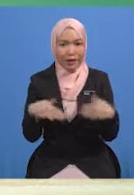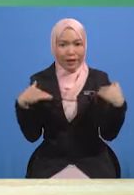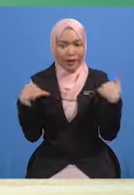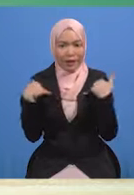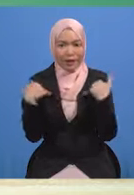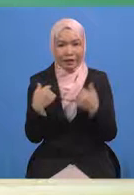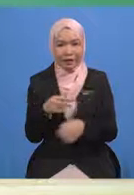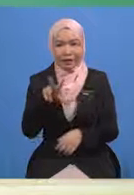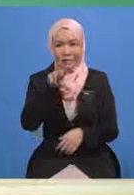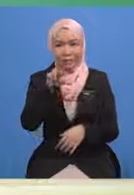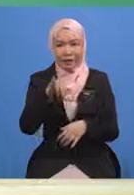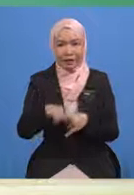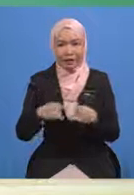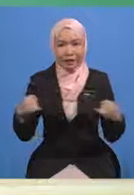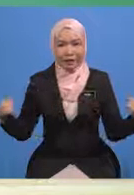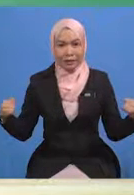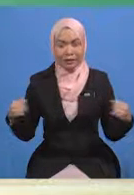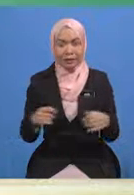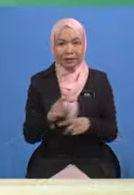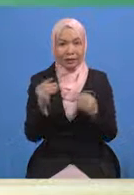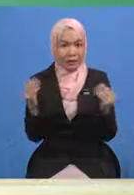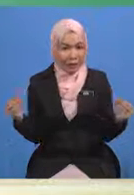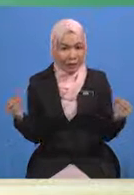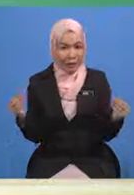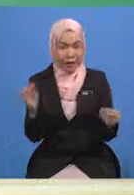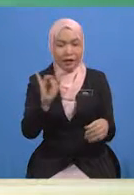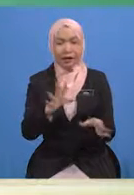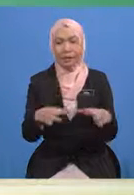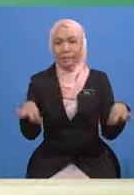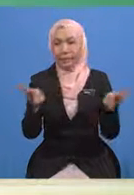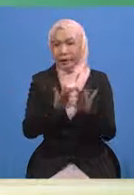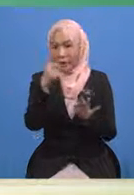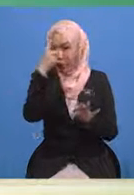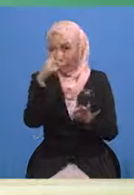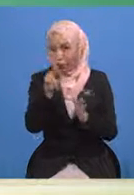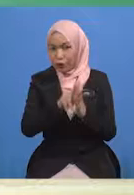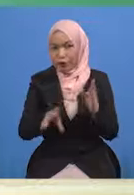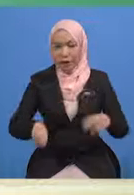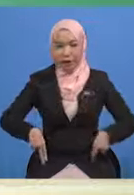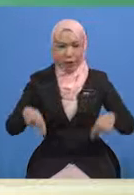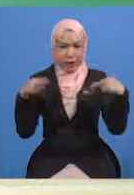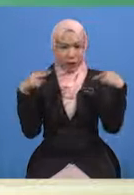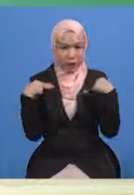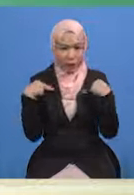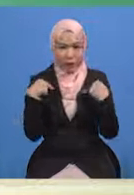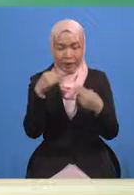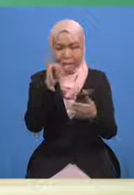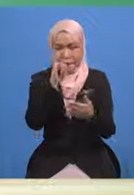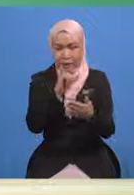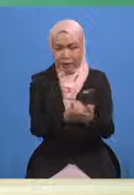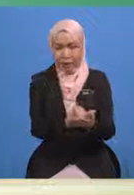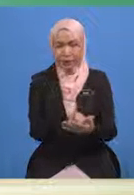Terdapat tiga jenis tanah yang penting untuk kehidupan, iaitu